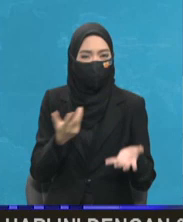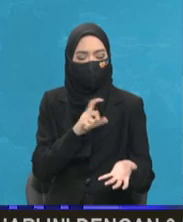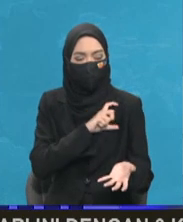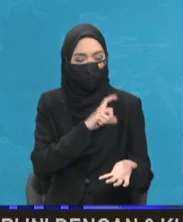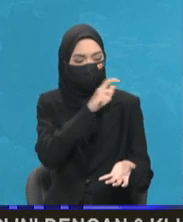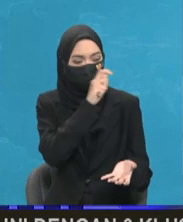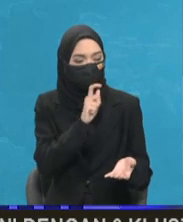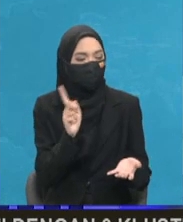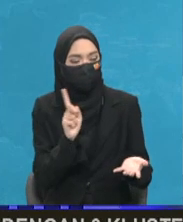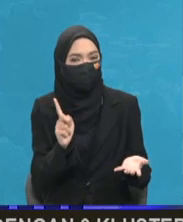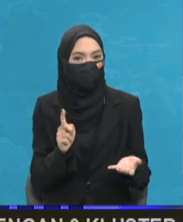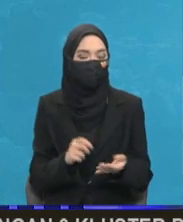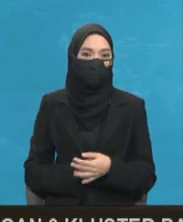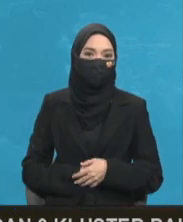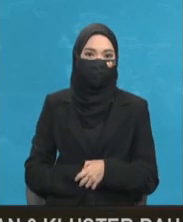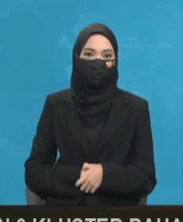diperlukan